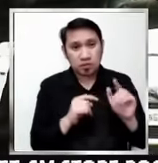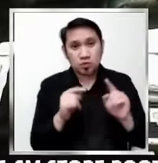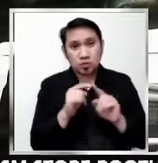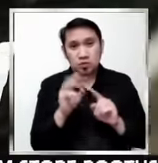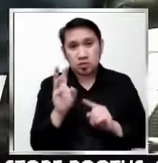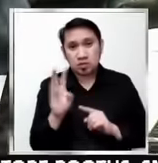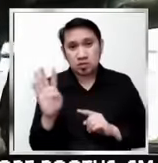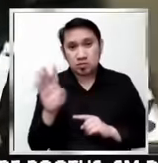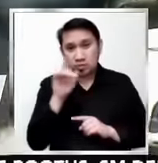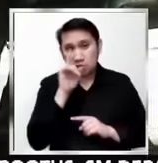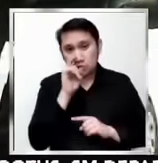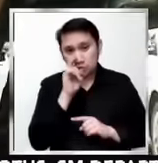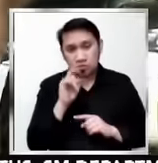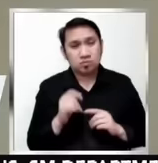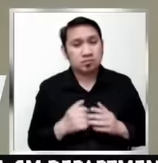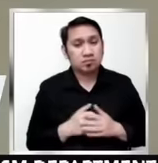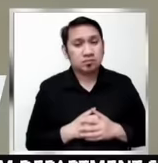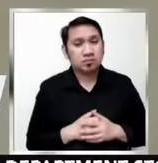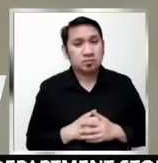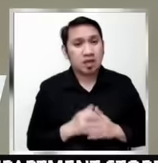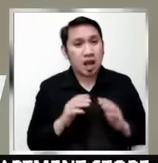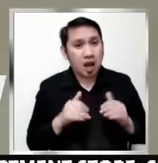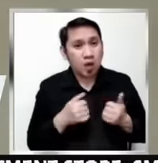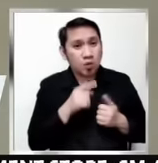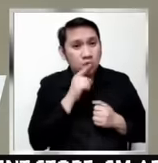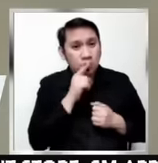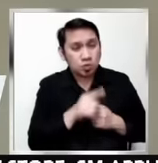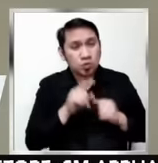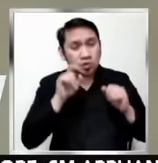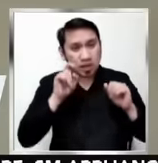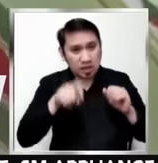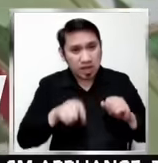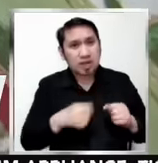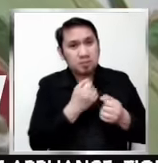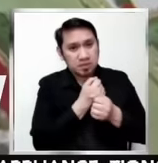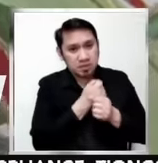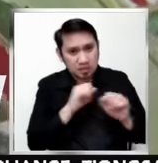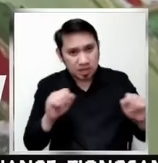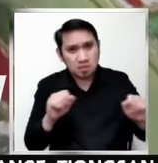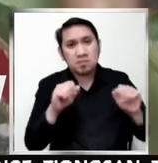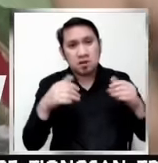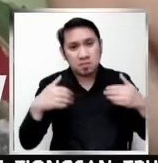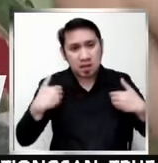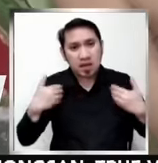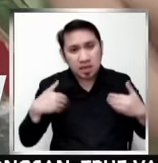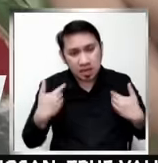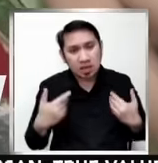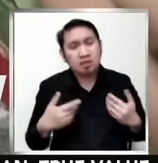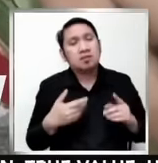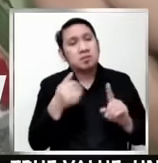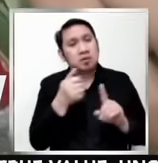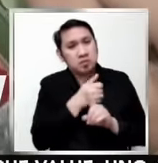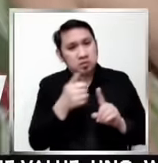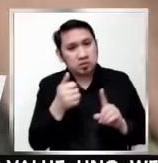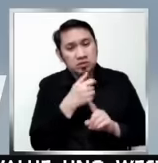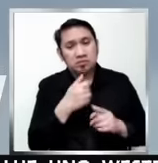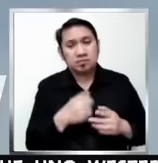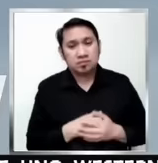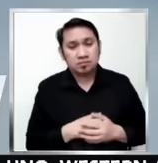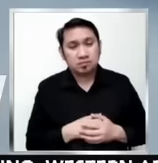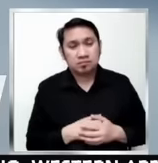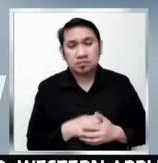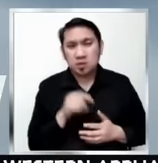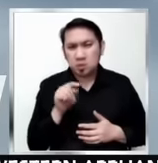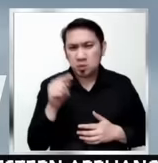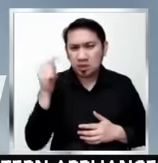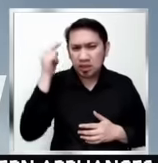para masiguro ito, kailangan ding ba isalbang maraming kabataan mula sa pang-abuso na nagre-resulta sa maagang pagbubuntis? Imagine kung lahat po